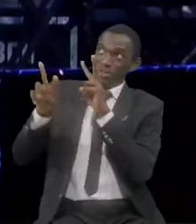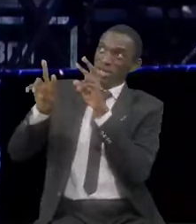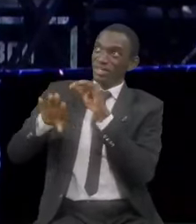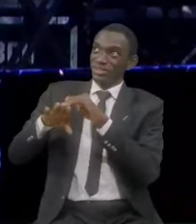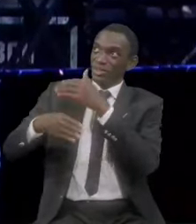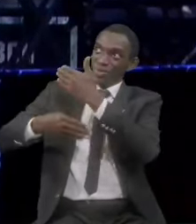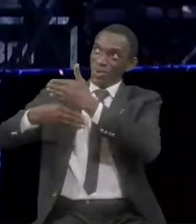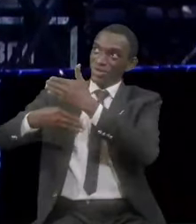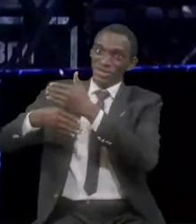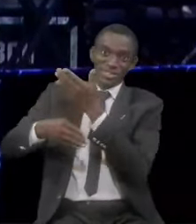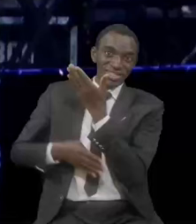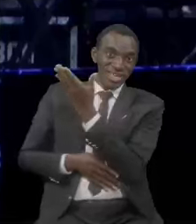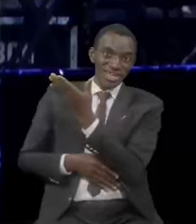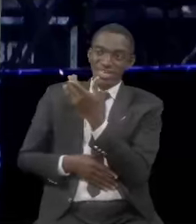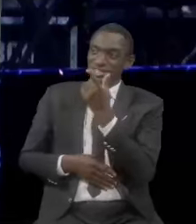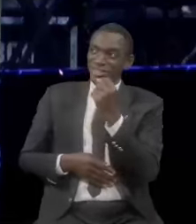Regardez l'interrupteur là-bas.